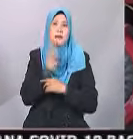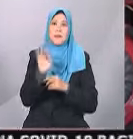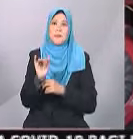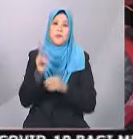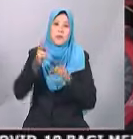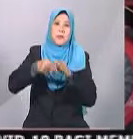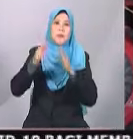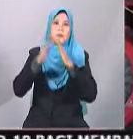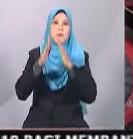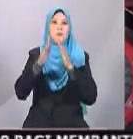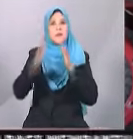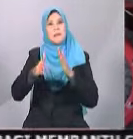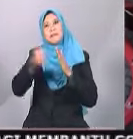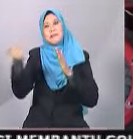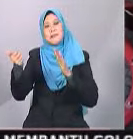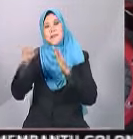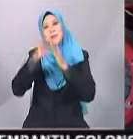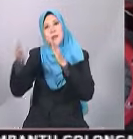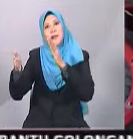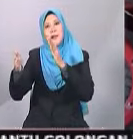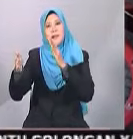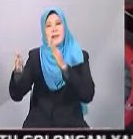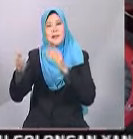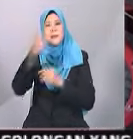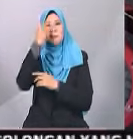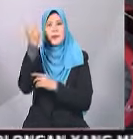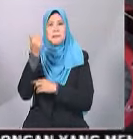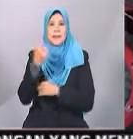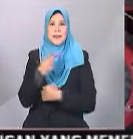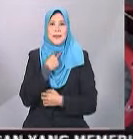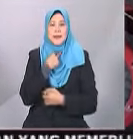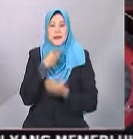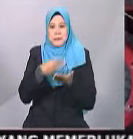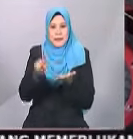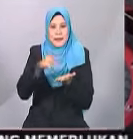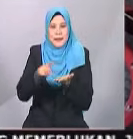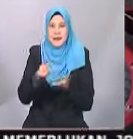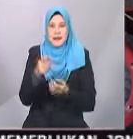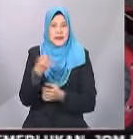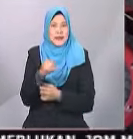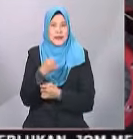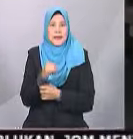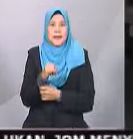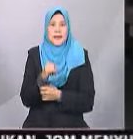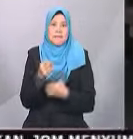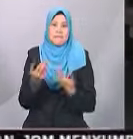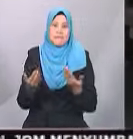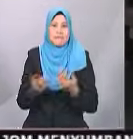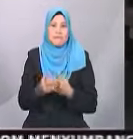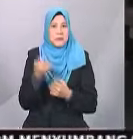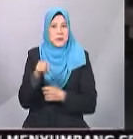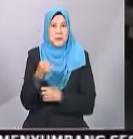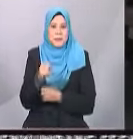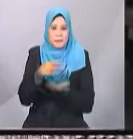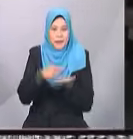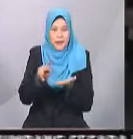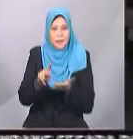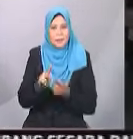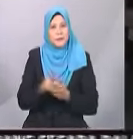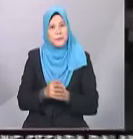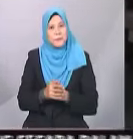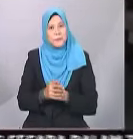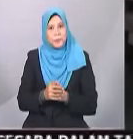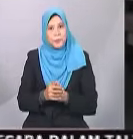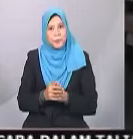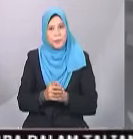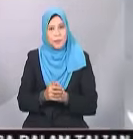orang. Tak bayar setahun lah sebab dia tak kelaut gitu kan. Tak ada. Tak ada nak bayar. Kali tiup